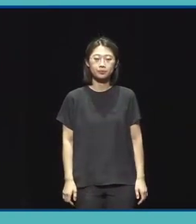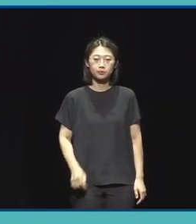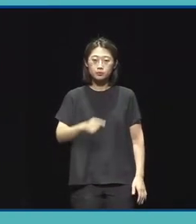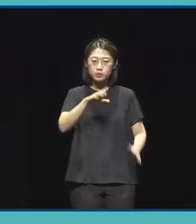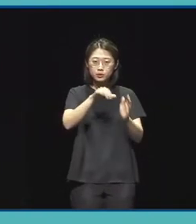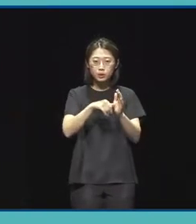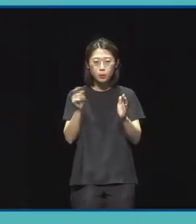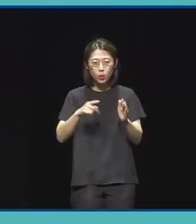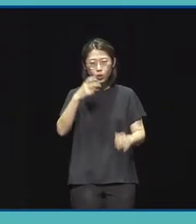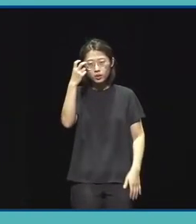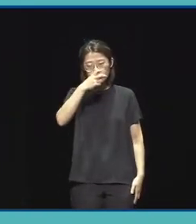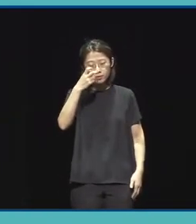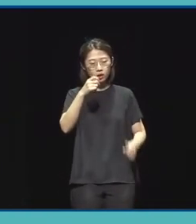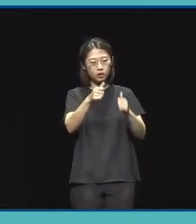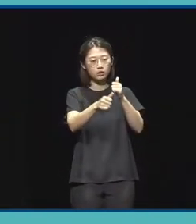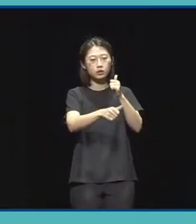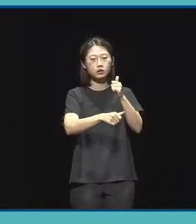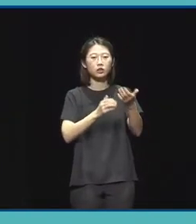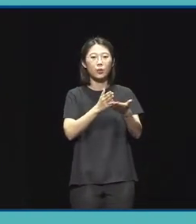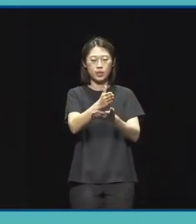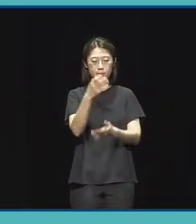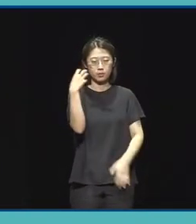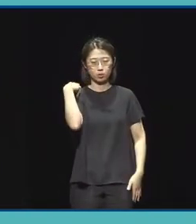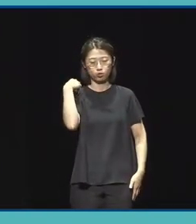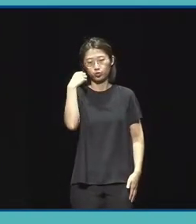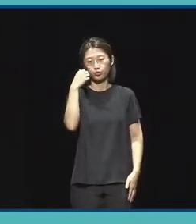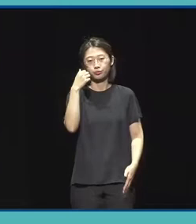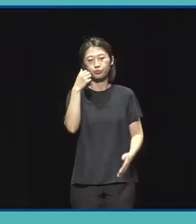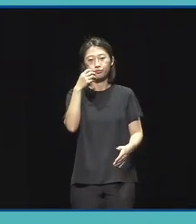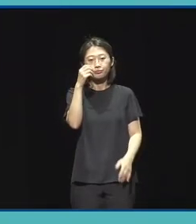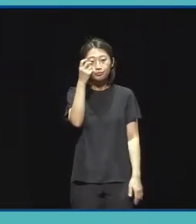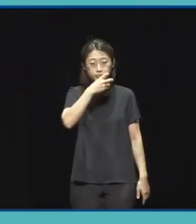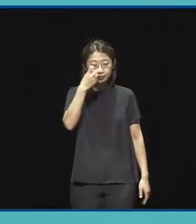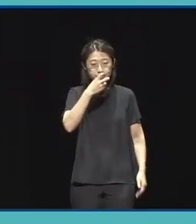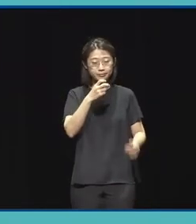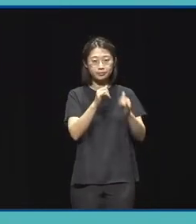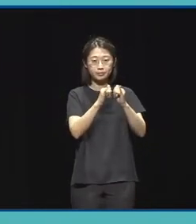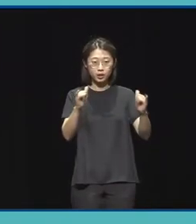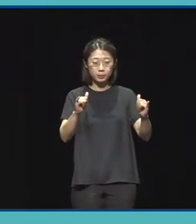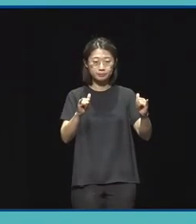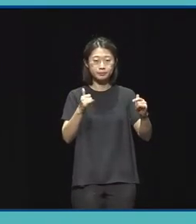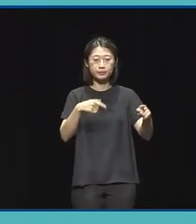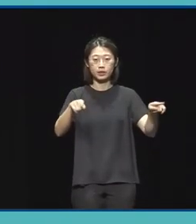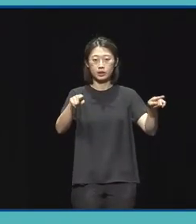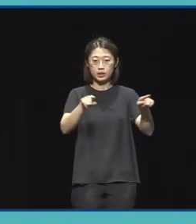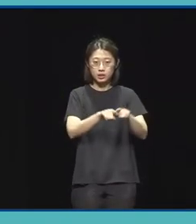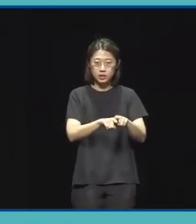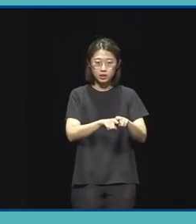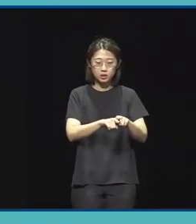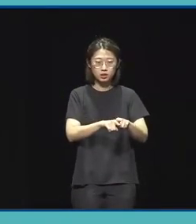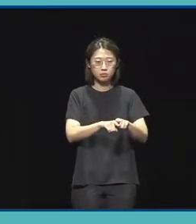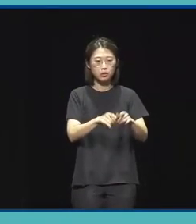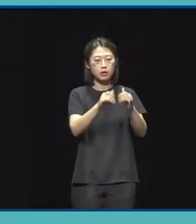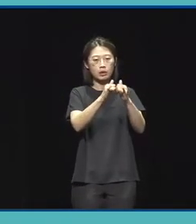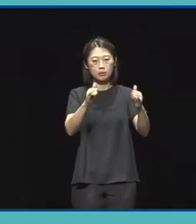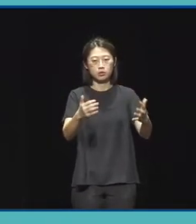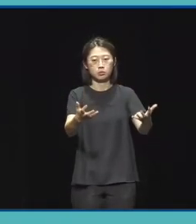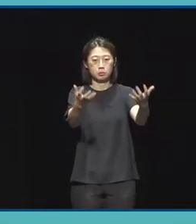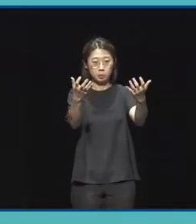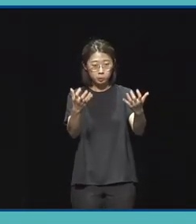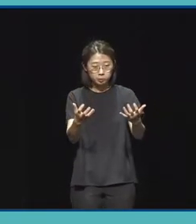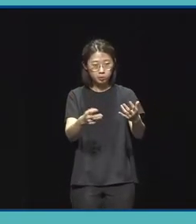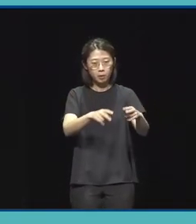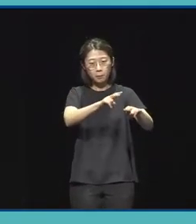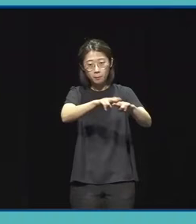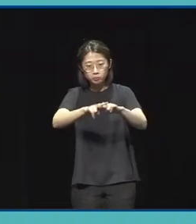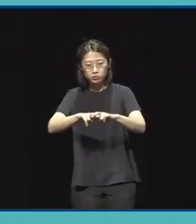전담심 위원 제도를 도입을 하는데요 앞서서 심의하셨던 심의위원분들과 더불어 관객 평가단위 함께